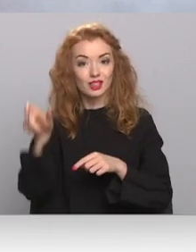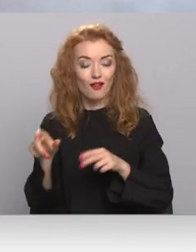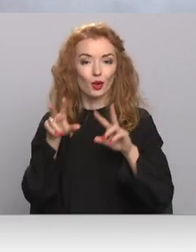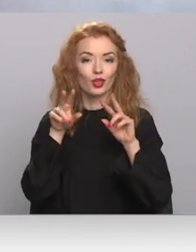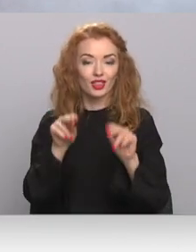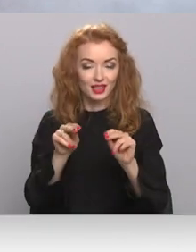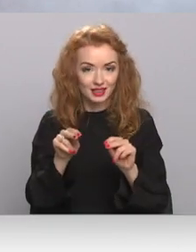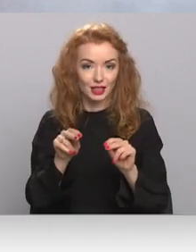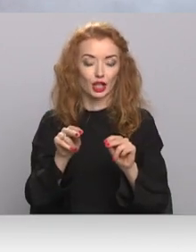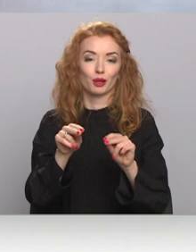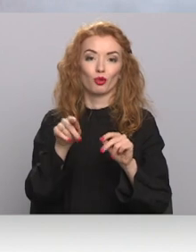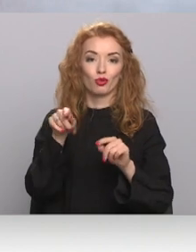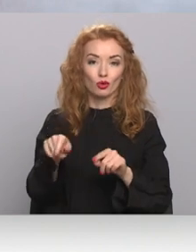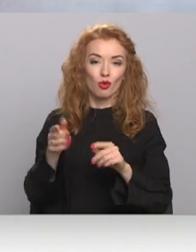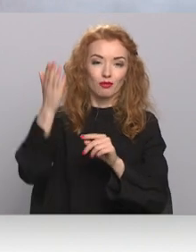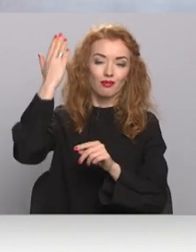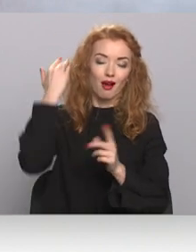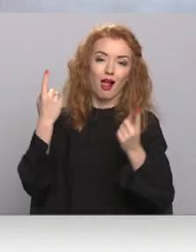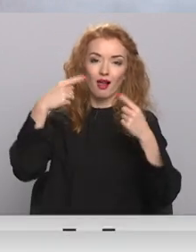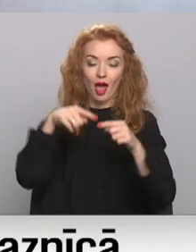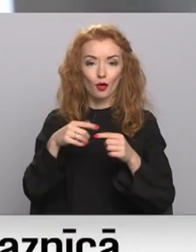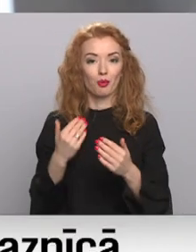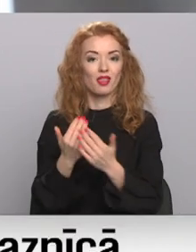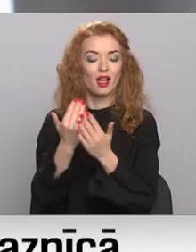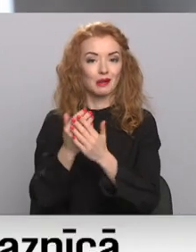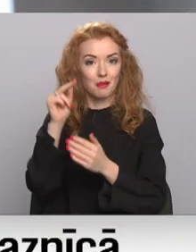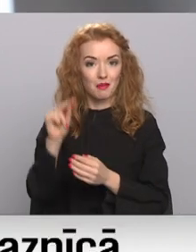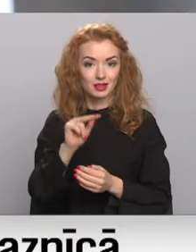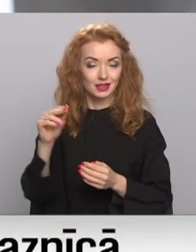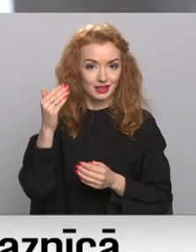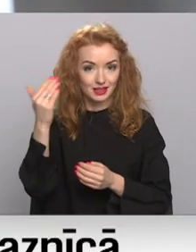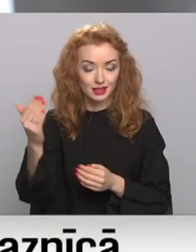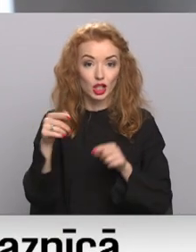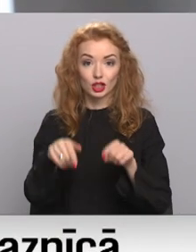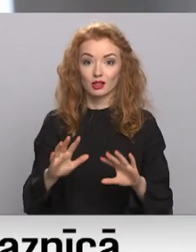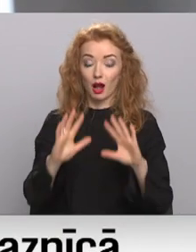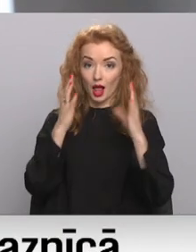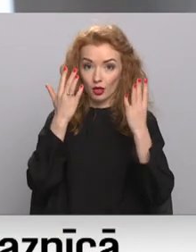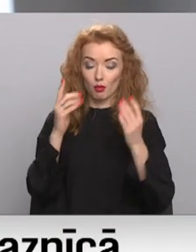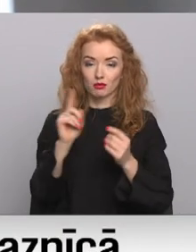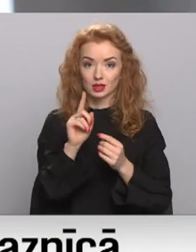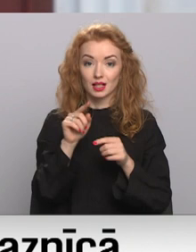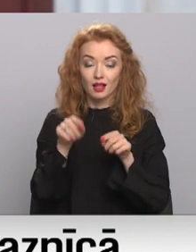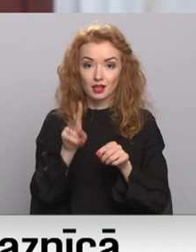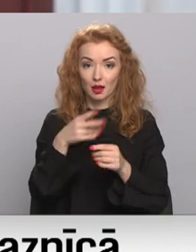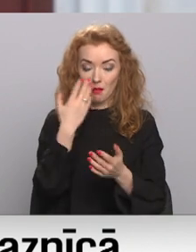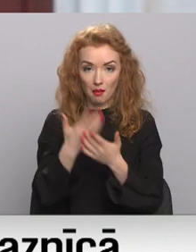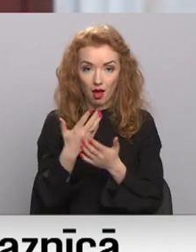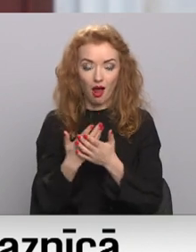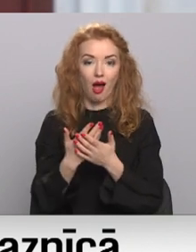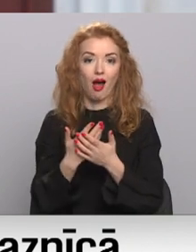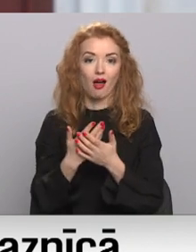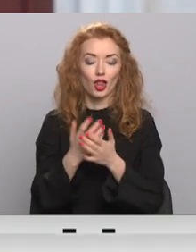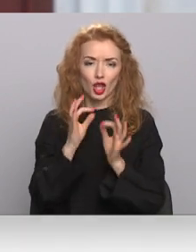tā laika cilvēku piederību baznīcai. Šis gadījums ir, kas parāda par